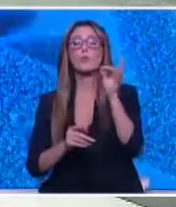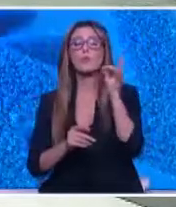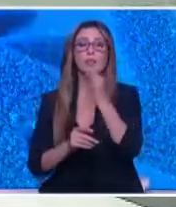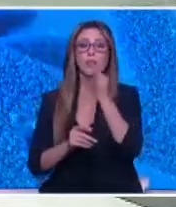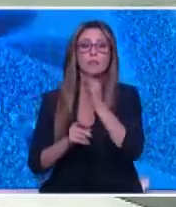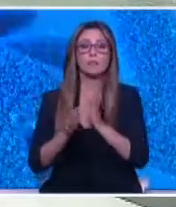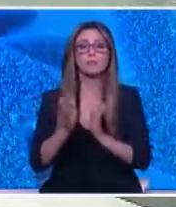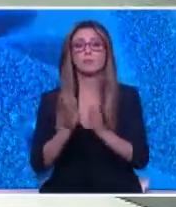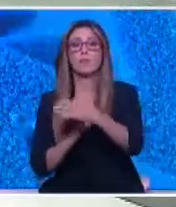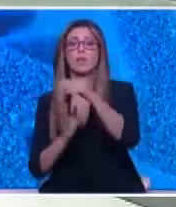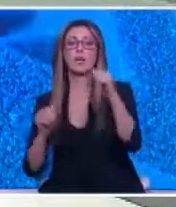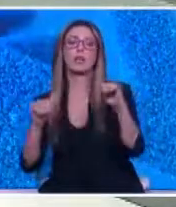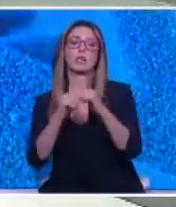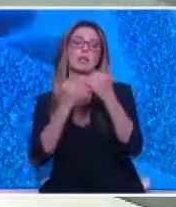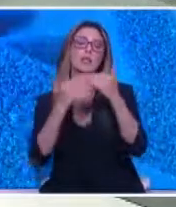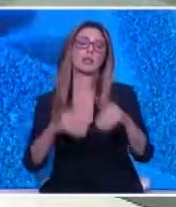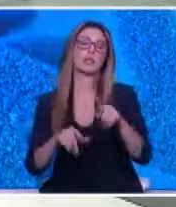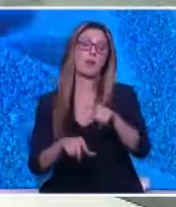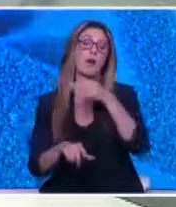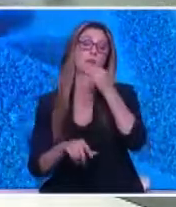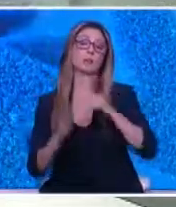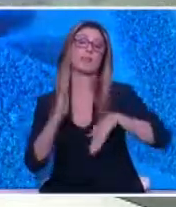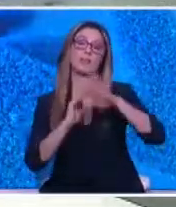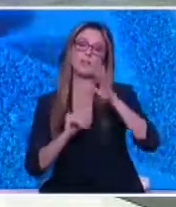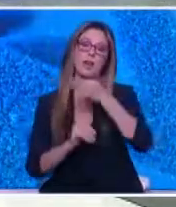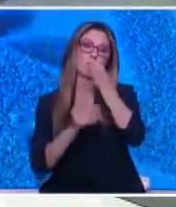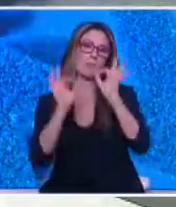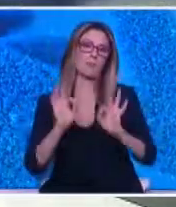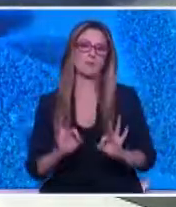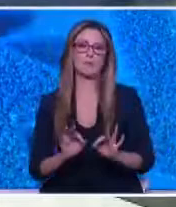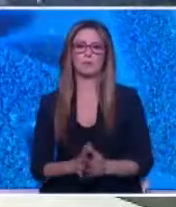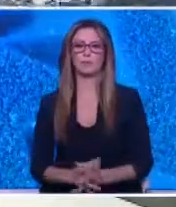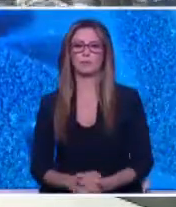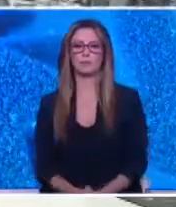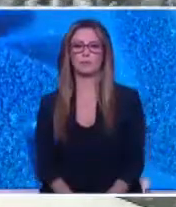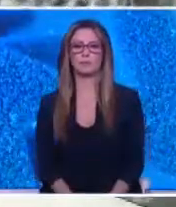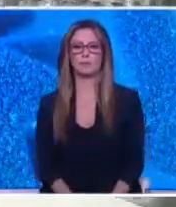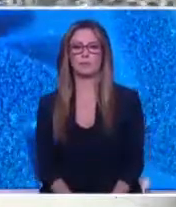kazayı önledi. Bu haberler ve çok daha fazlası için ana haber bülteni başlıyor.